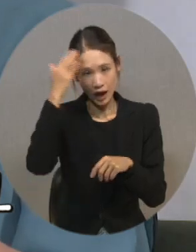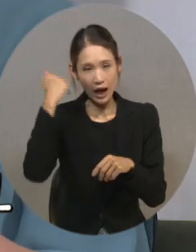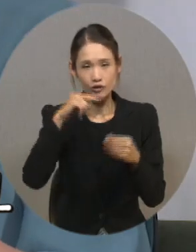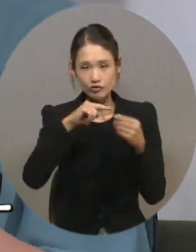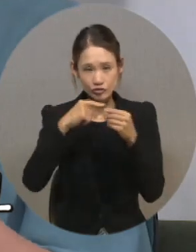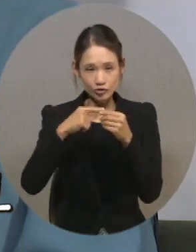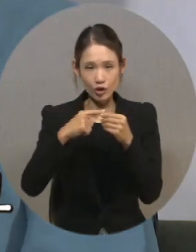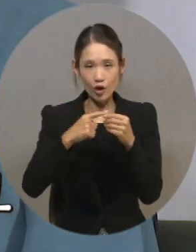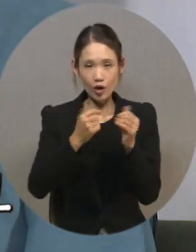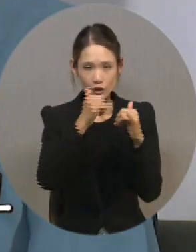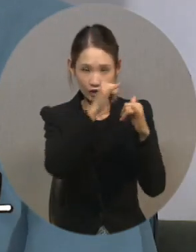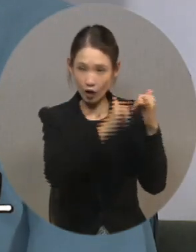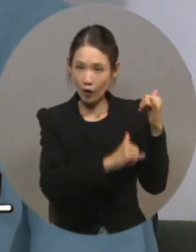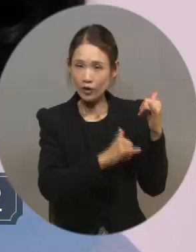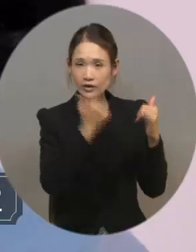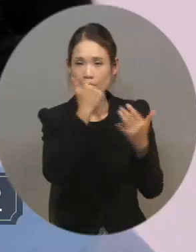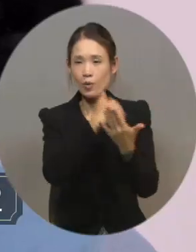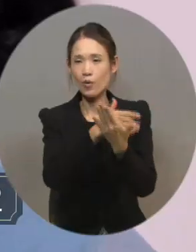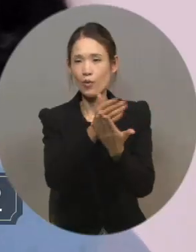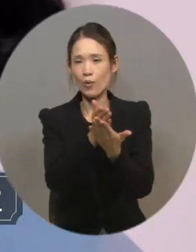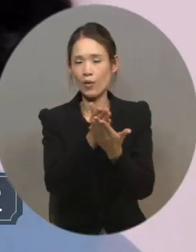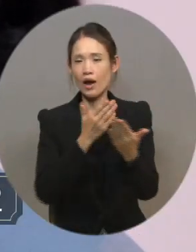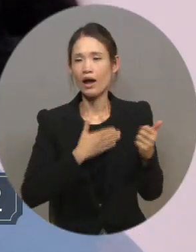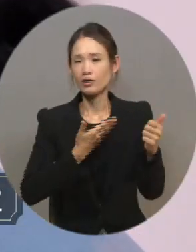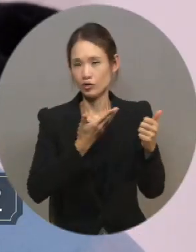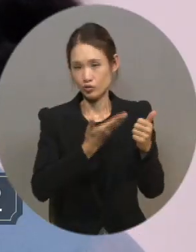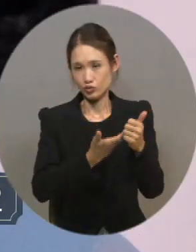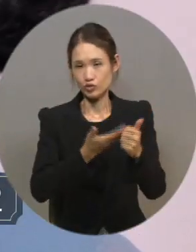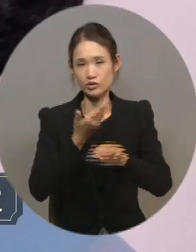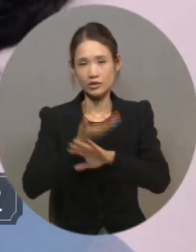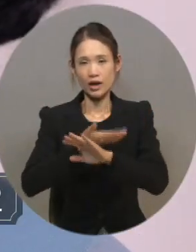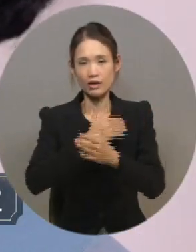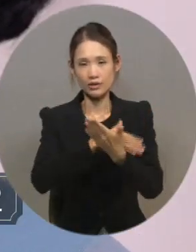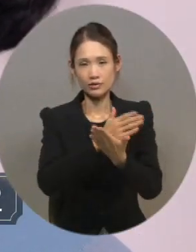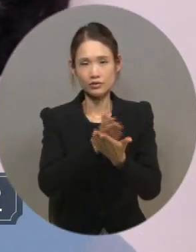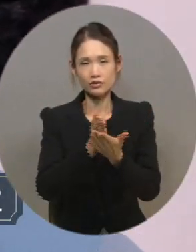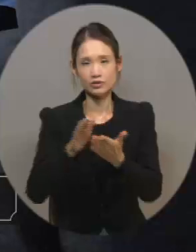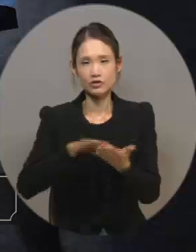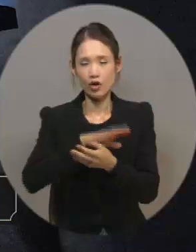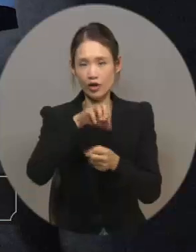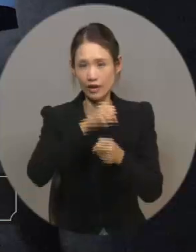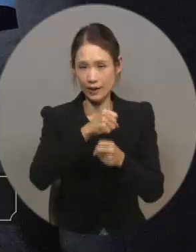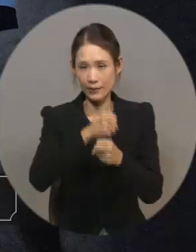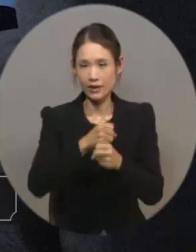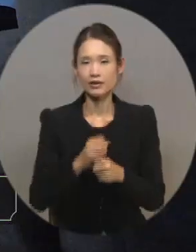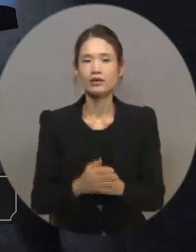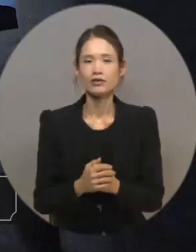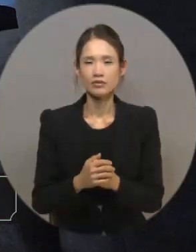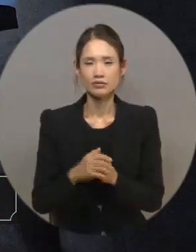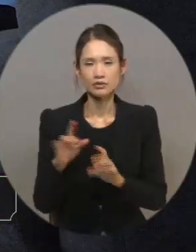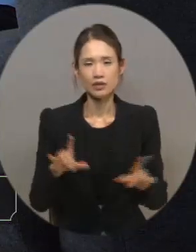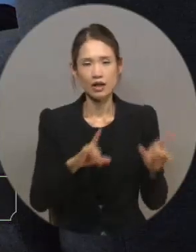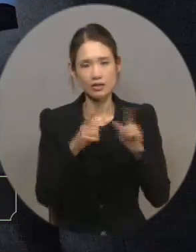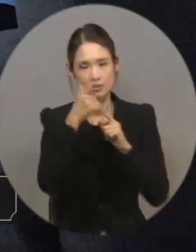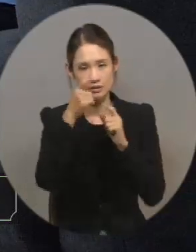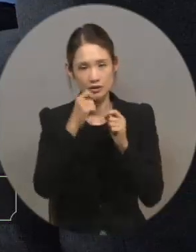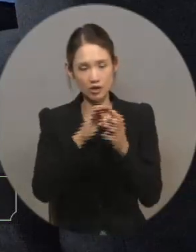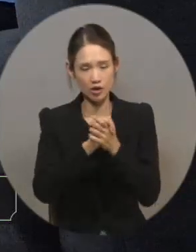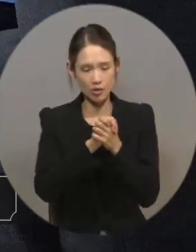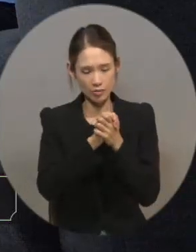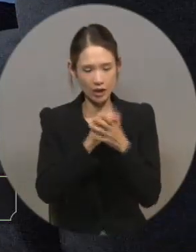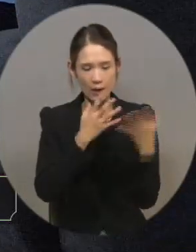일반 학교에 50% 이상만 가르치면 다른 교육과정은 저희들이 짜면 돼요. 네. 여기서 살면서 접하게 된